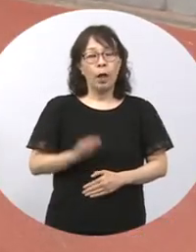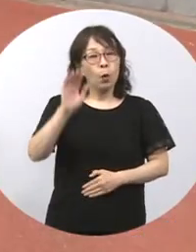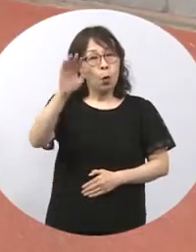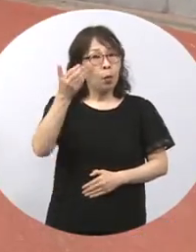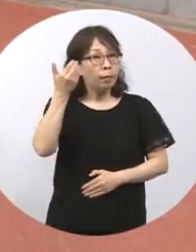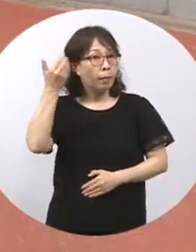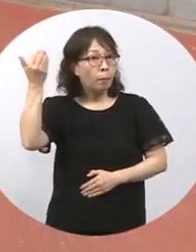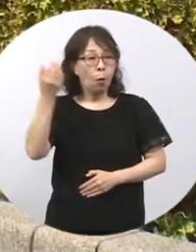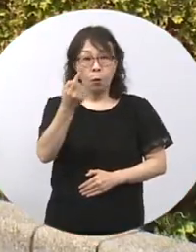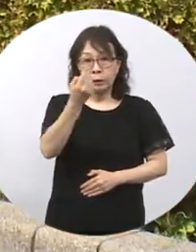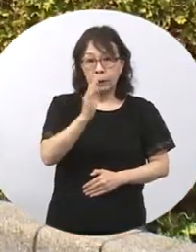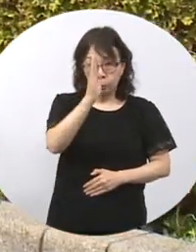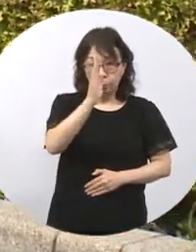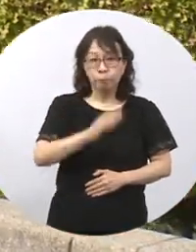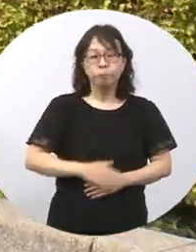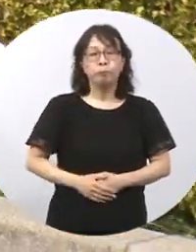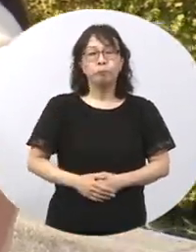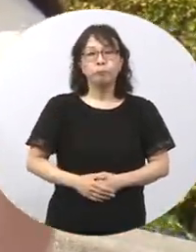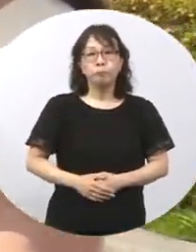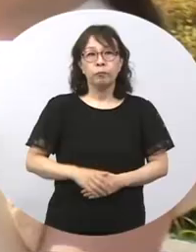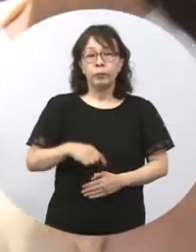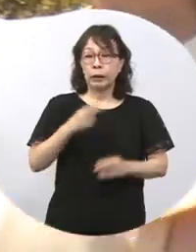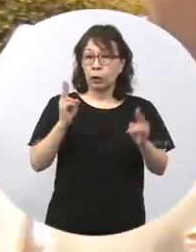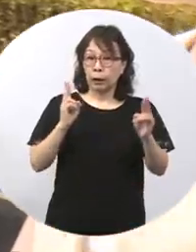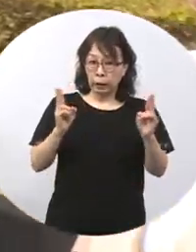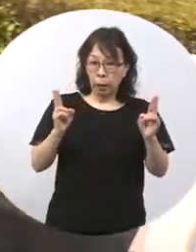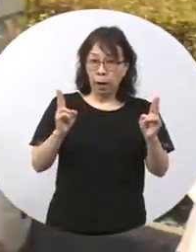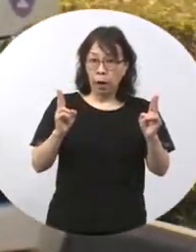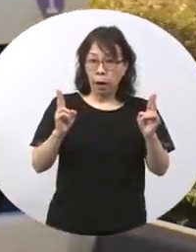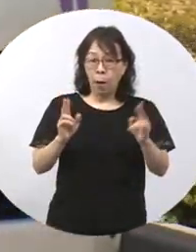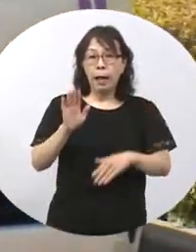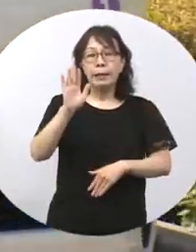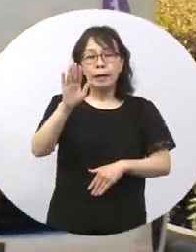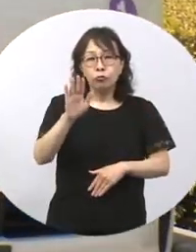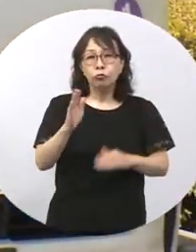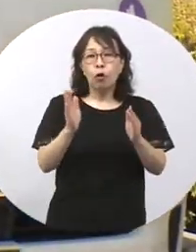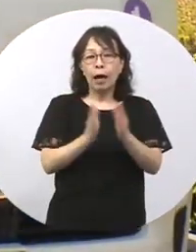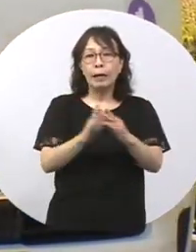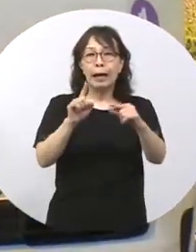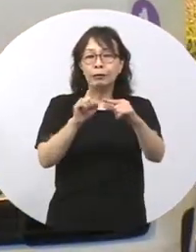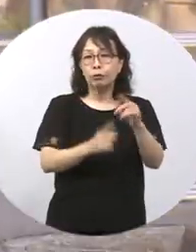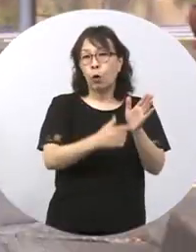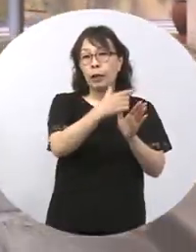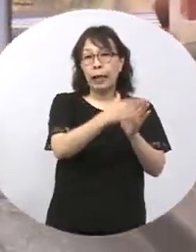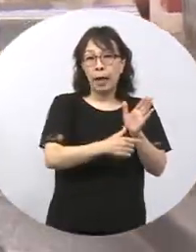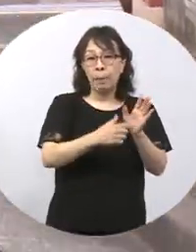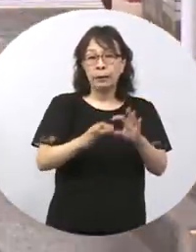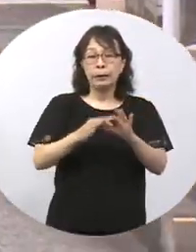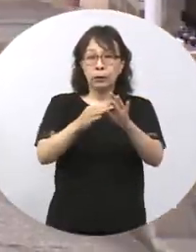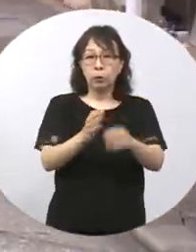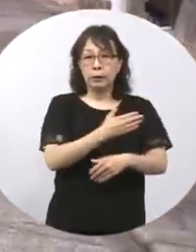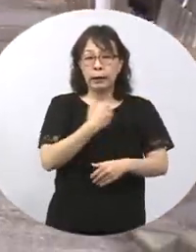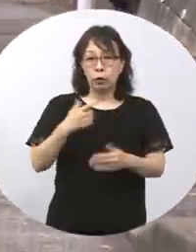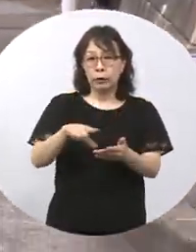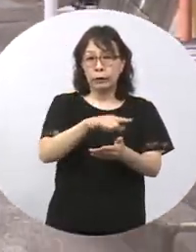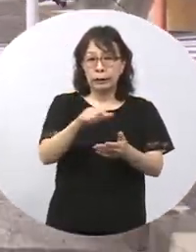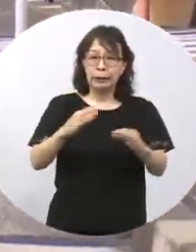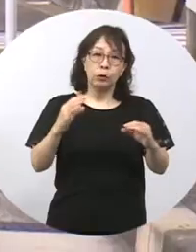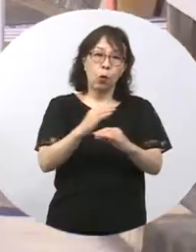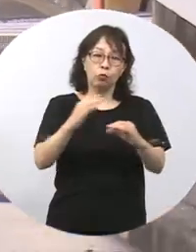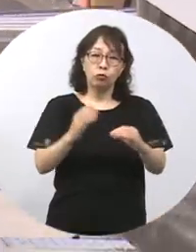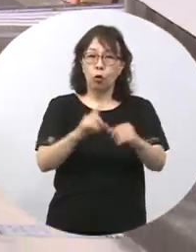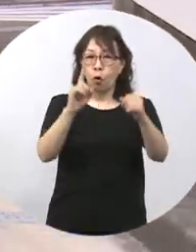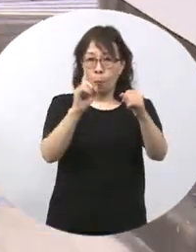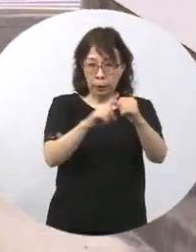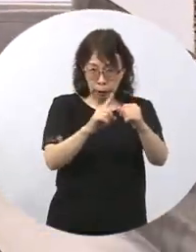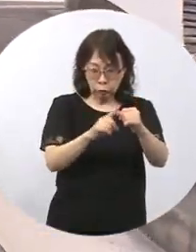今後の展望を教えてください。 はい、当社ではネクストかな中をテーマに持続可能な地域交通を目指すべ